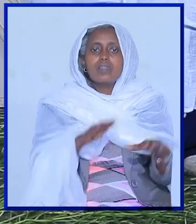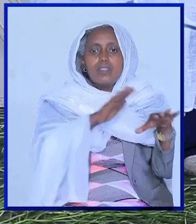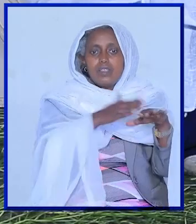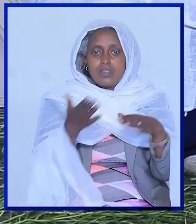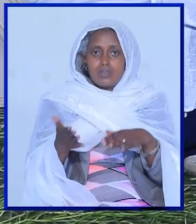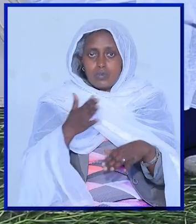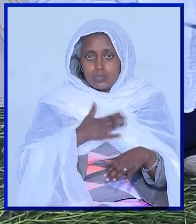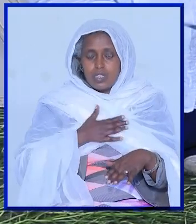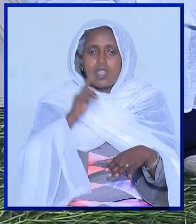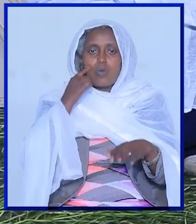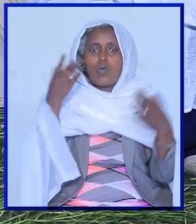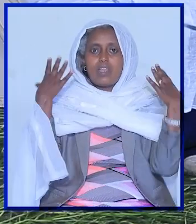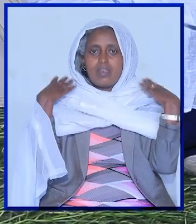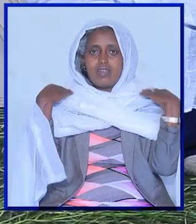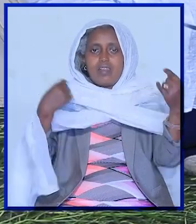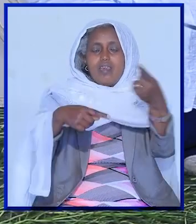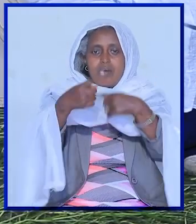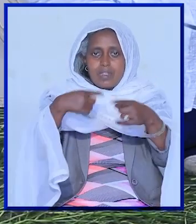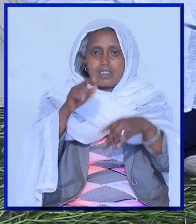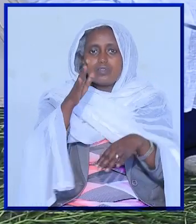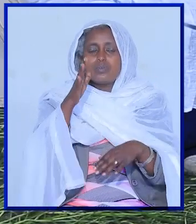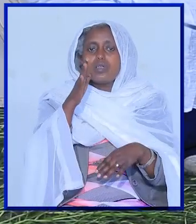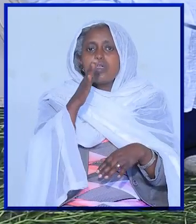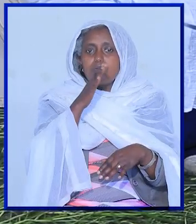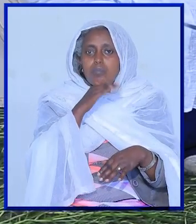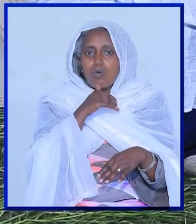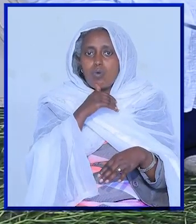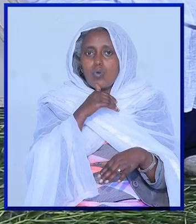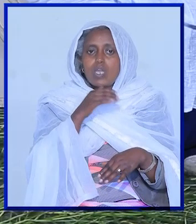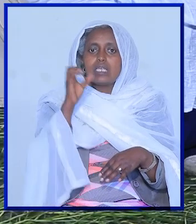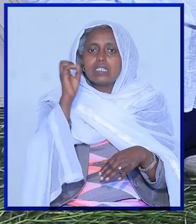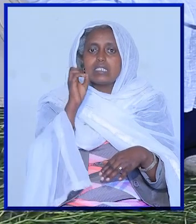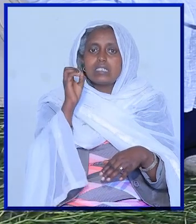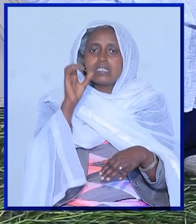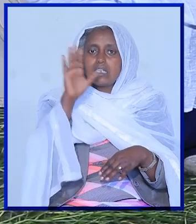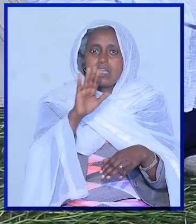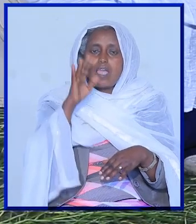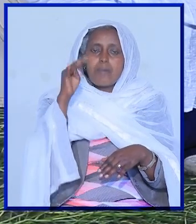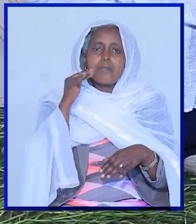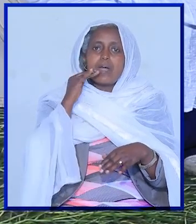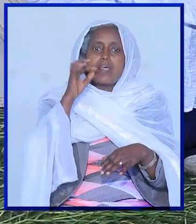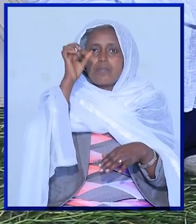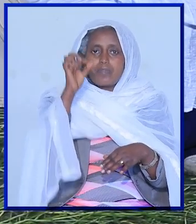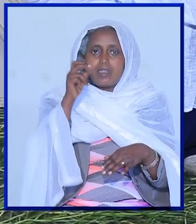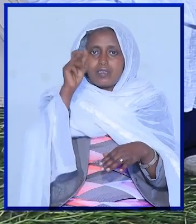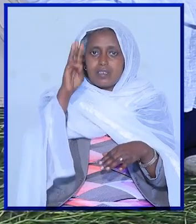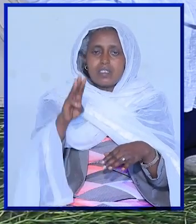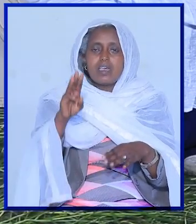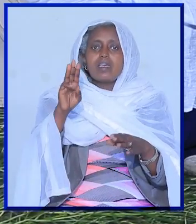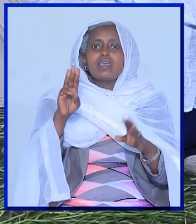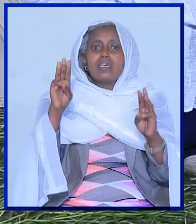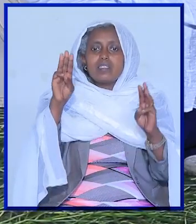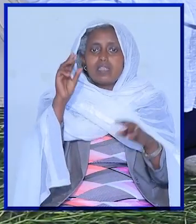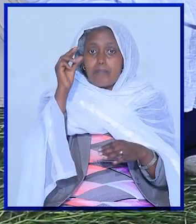እንግዶቼ እንኳን ደህና መጣችሁ። እማሆይ ጽጌ ማርያም ታደሰ የሰበታ ቤተ